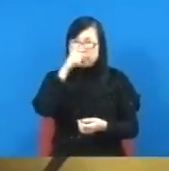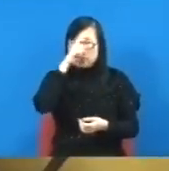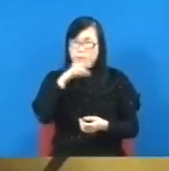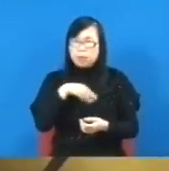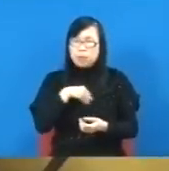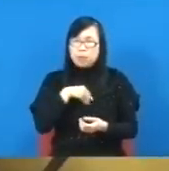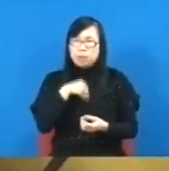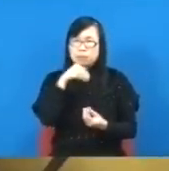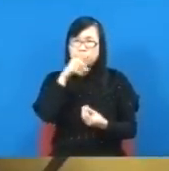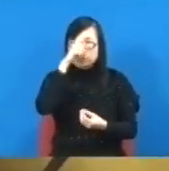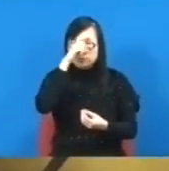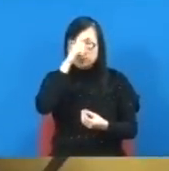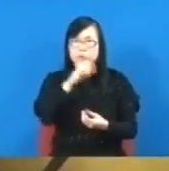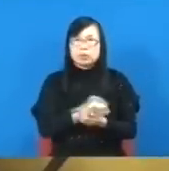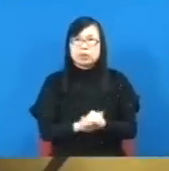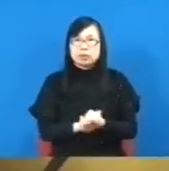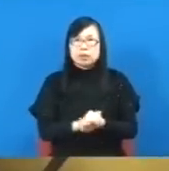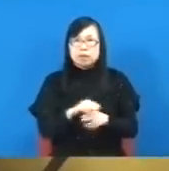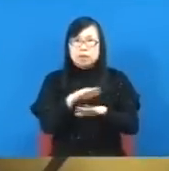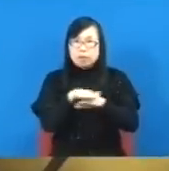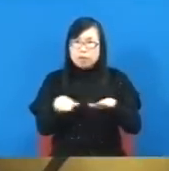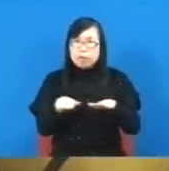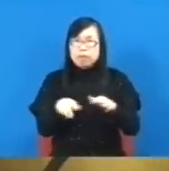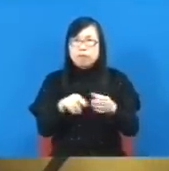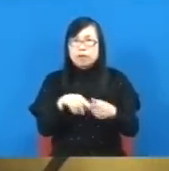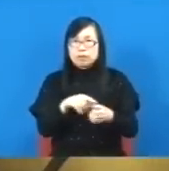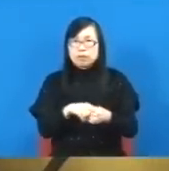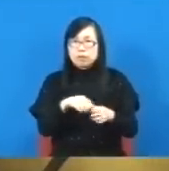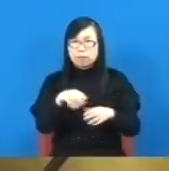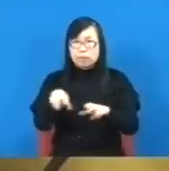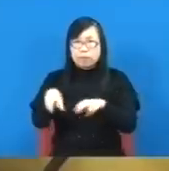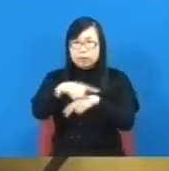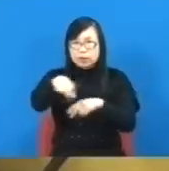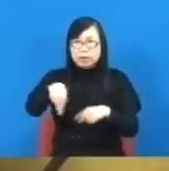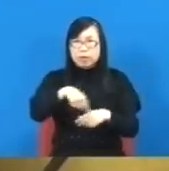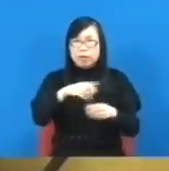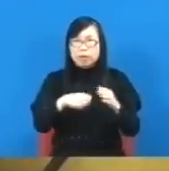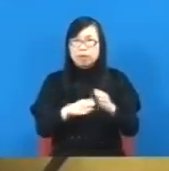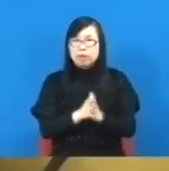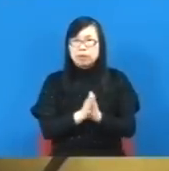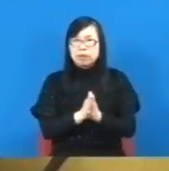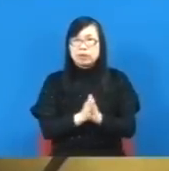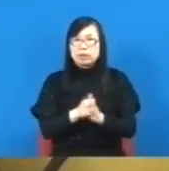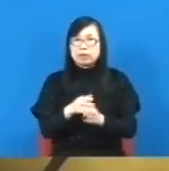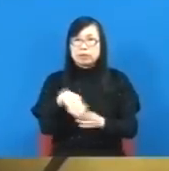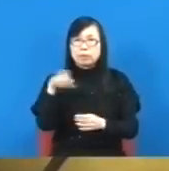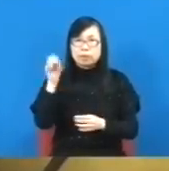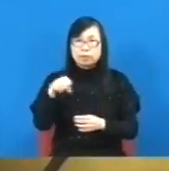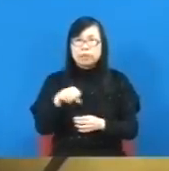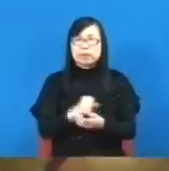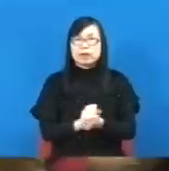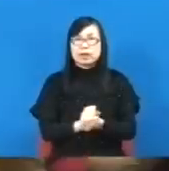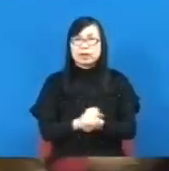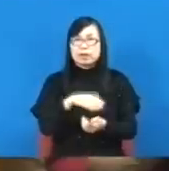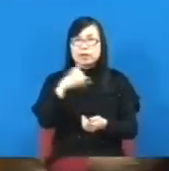啲老鄉啊。 係係 喎，你講嘢，喂，佢又動不動啊問喎，同啲台灣記者講，喂，你同我翻去